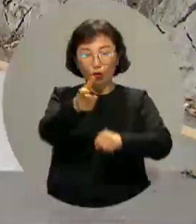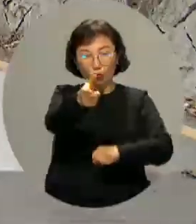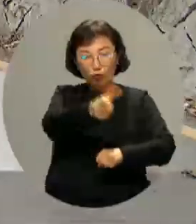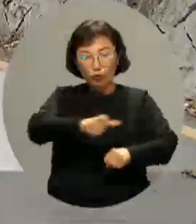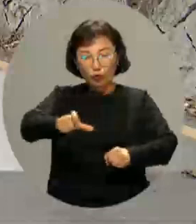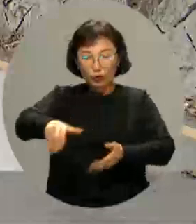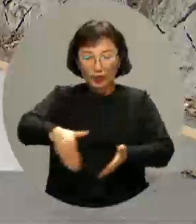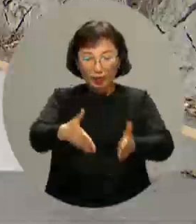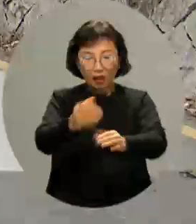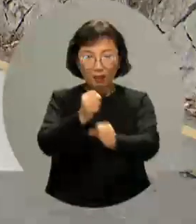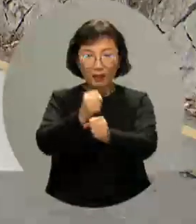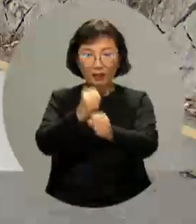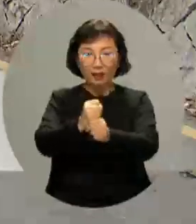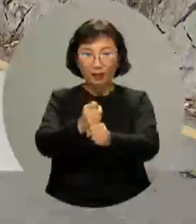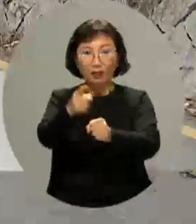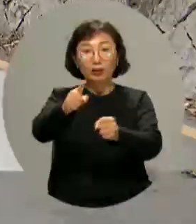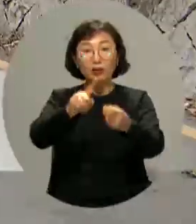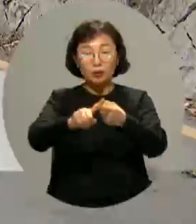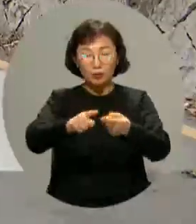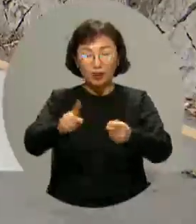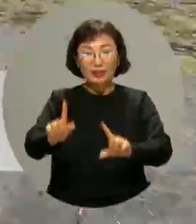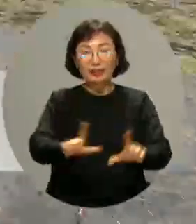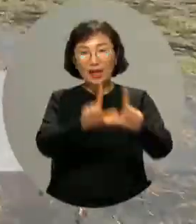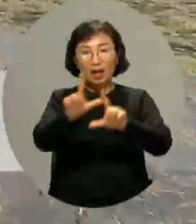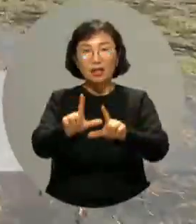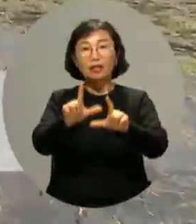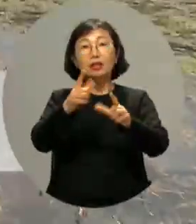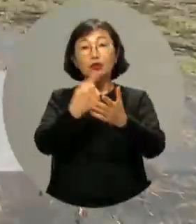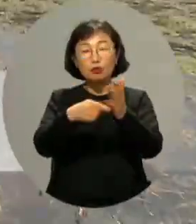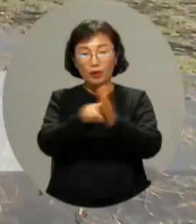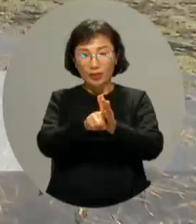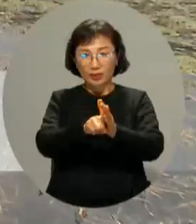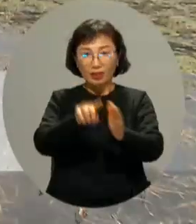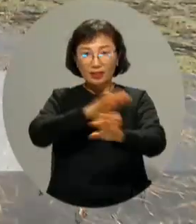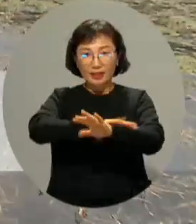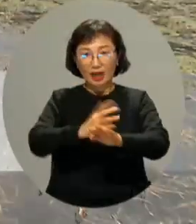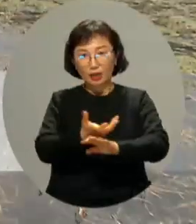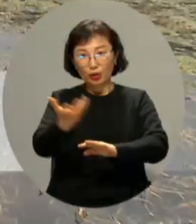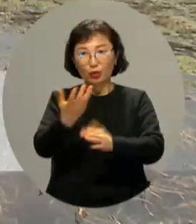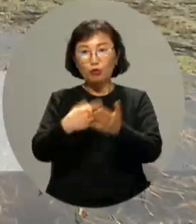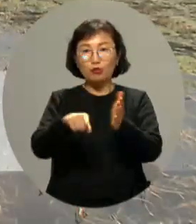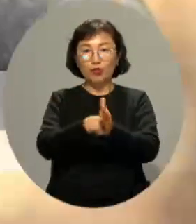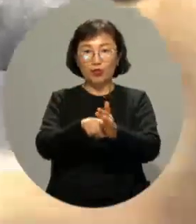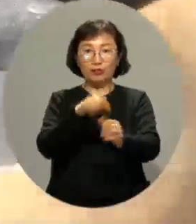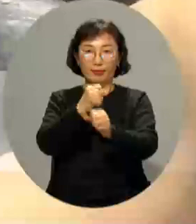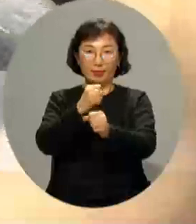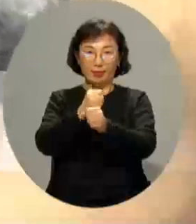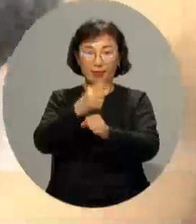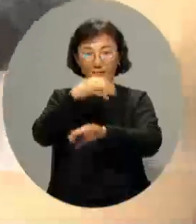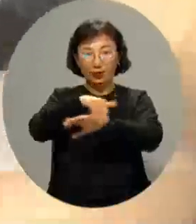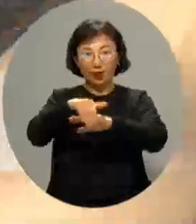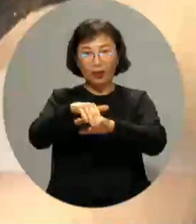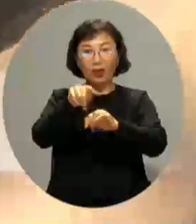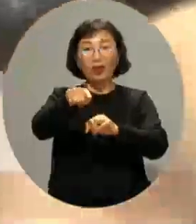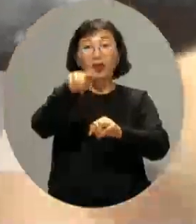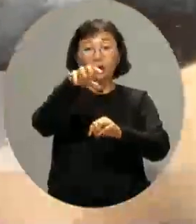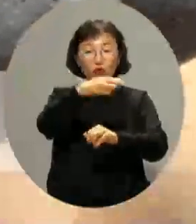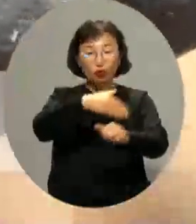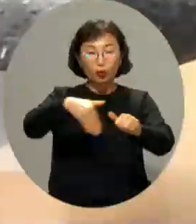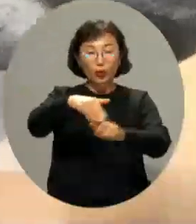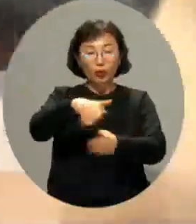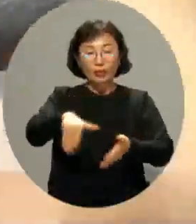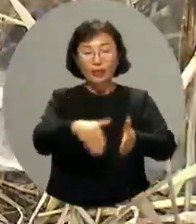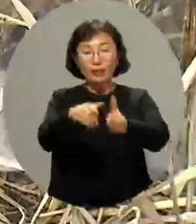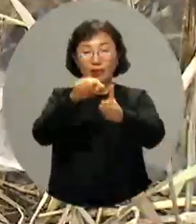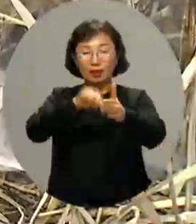두꺼비가 서식지와 산란지로 원활하게 이동할 수 있도록 하겠다고 밝혔습니다 아중저수지 주변